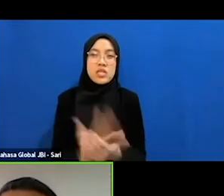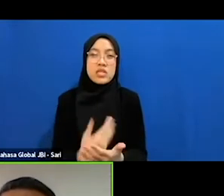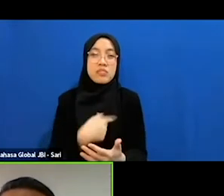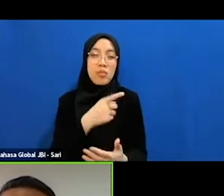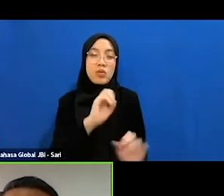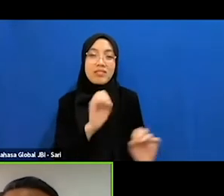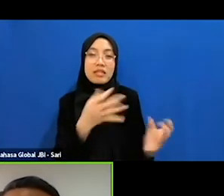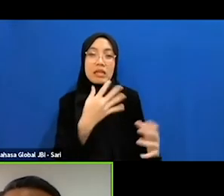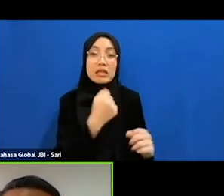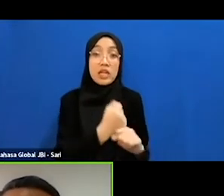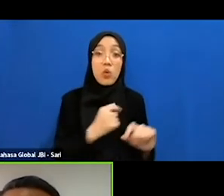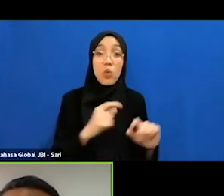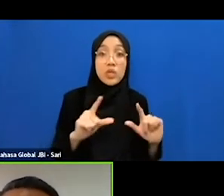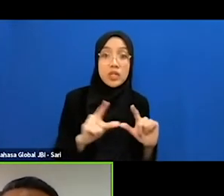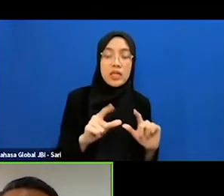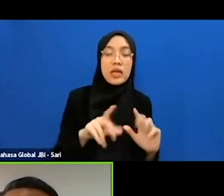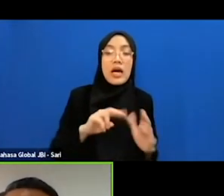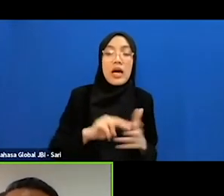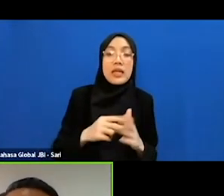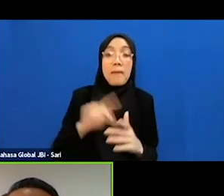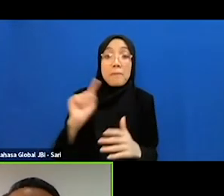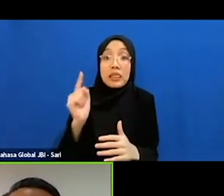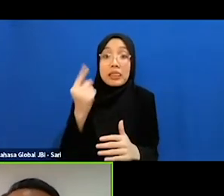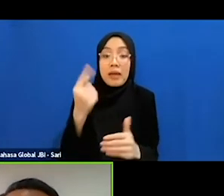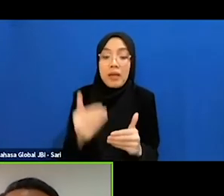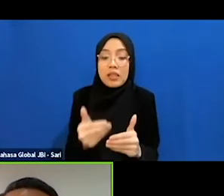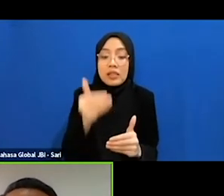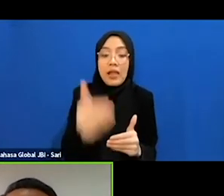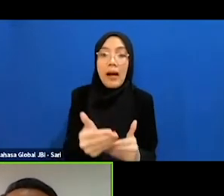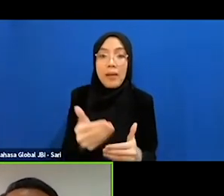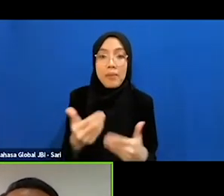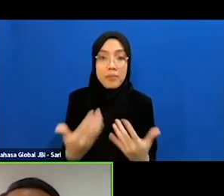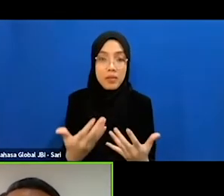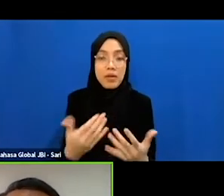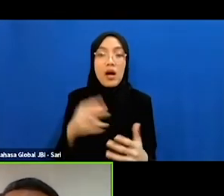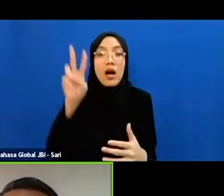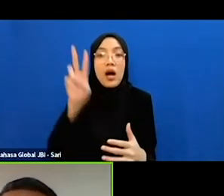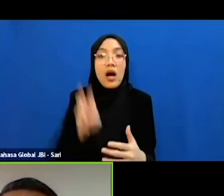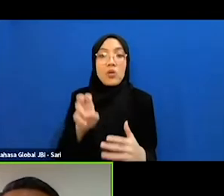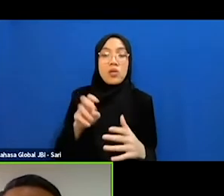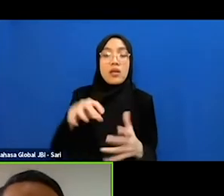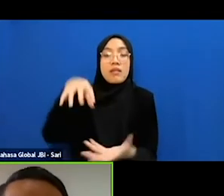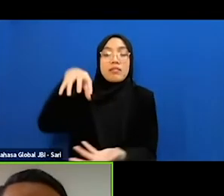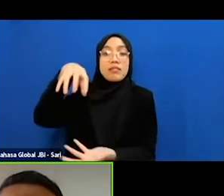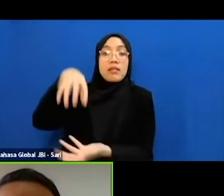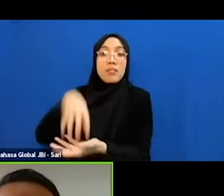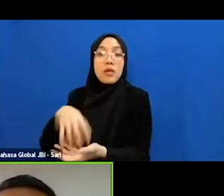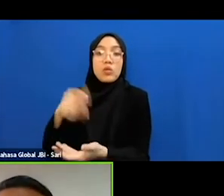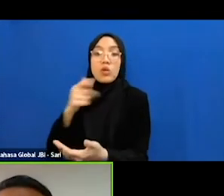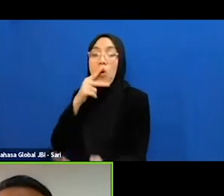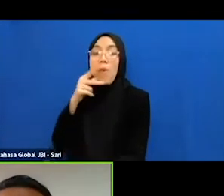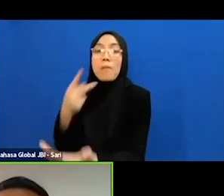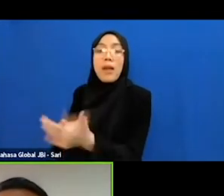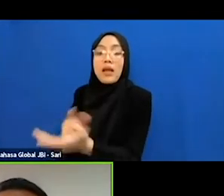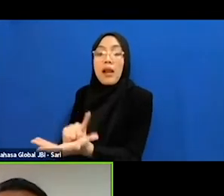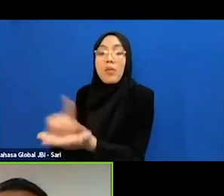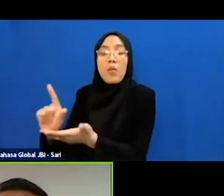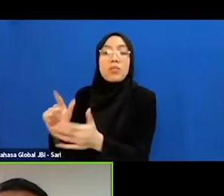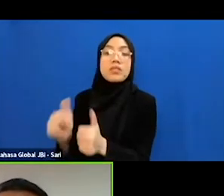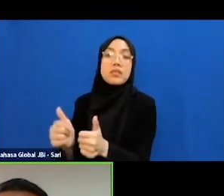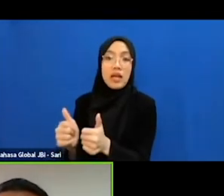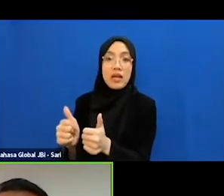Green Bose makai langkah pertama adalah bahwa harus diberikan Wardah untuk komplain nemlik